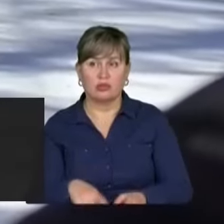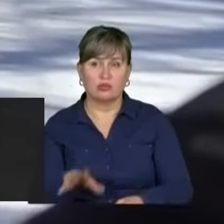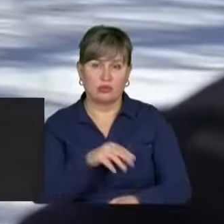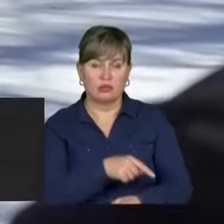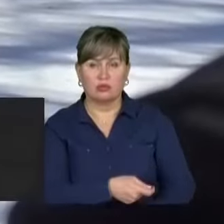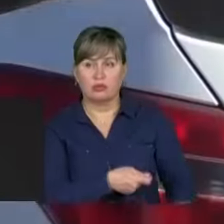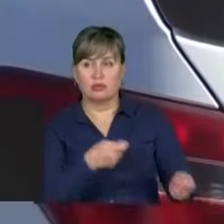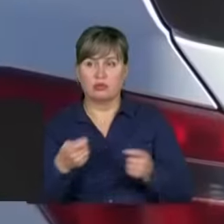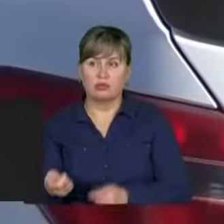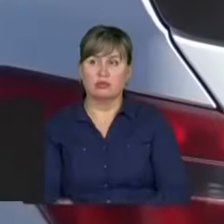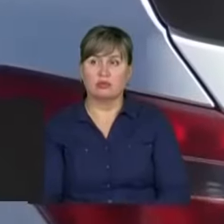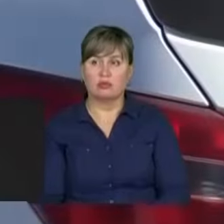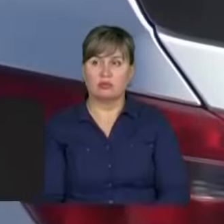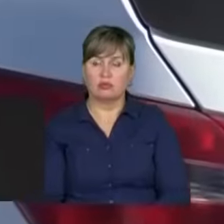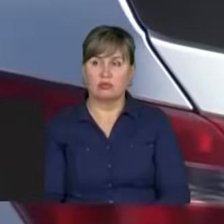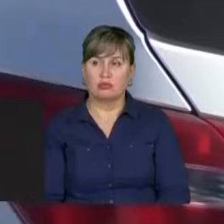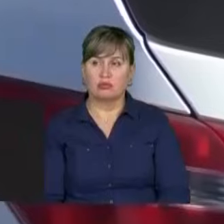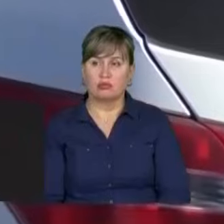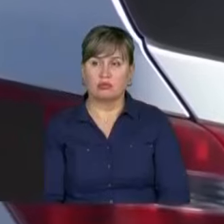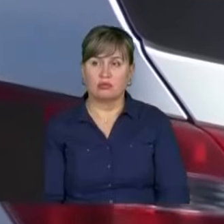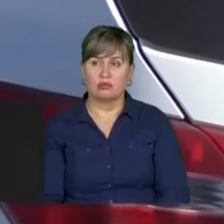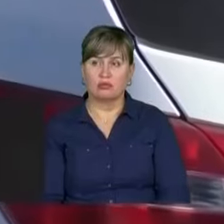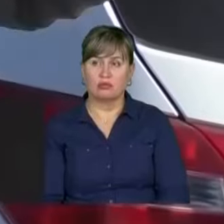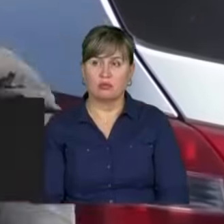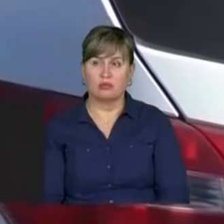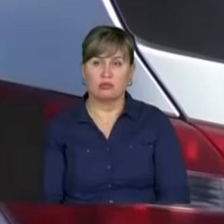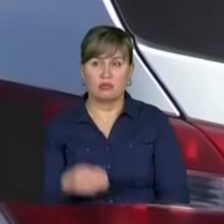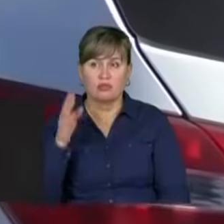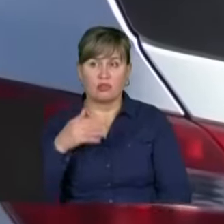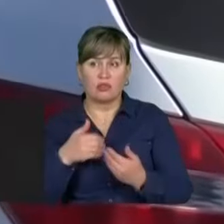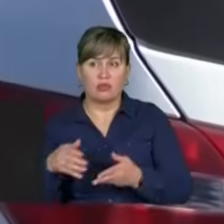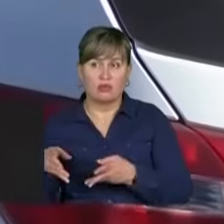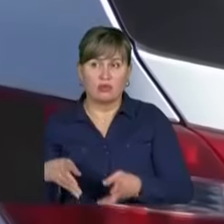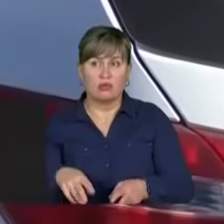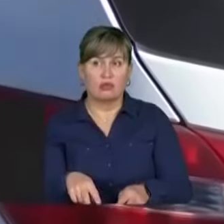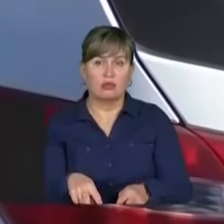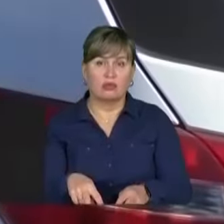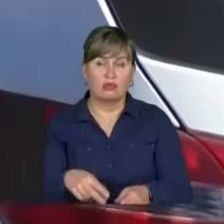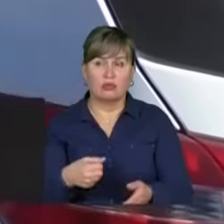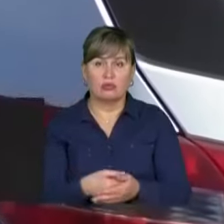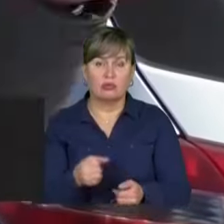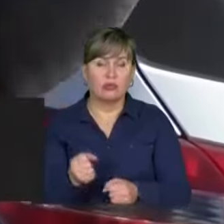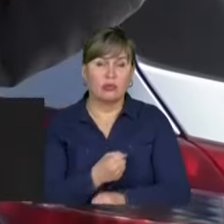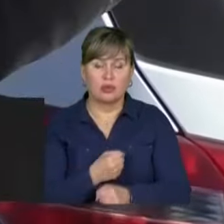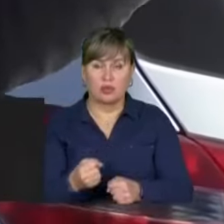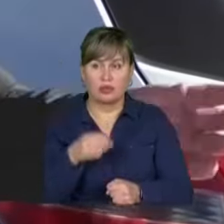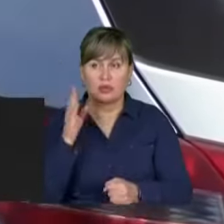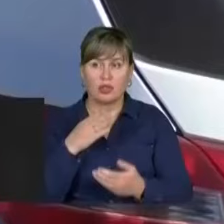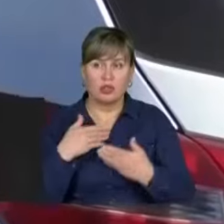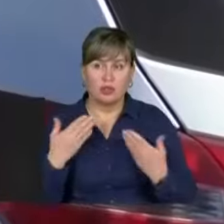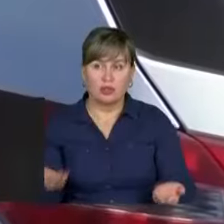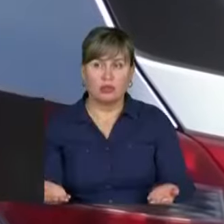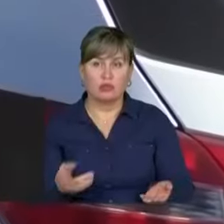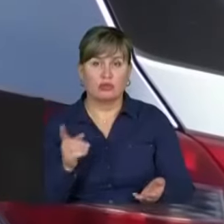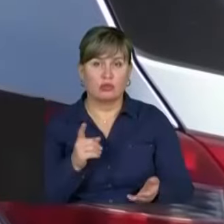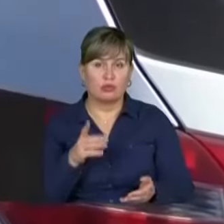оттуда выпитаются. Это с утра вон там идут, открывают родник воду и сторожат, до драк доходят. Потому что воды нету, чтобы